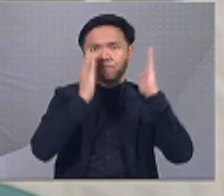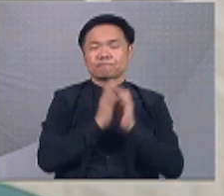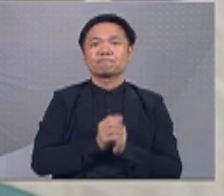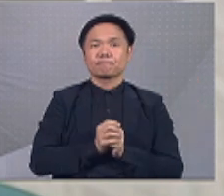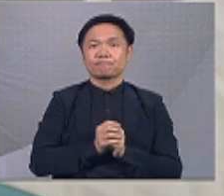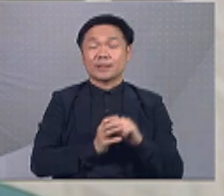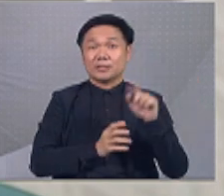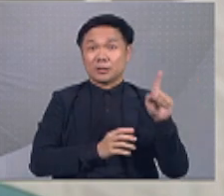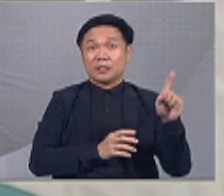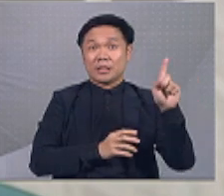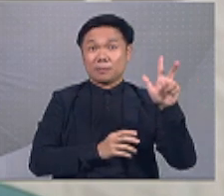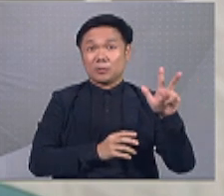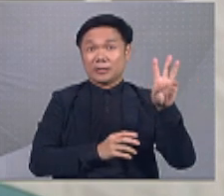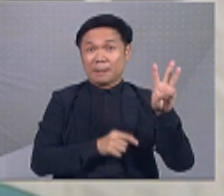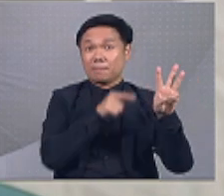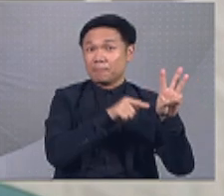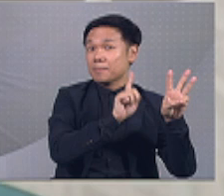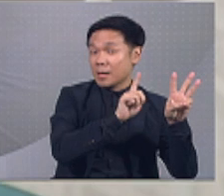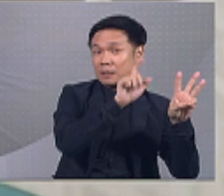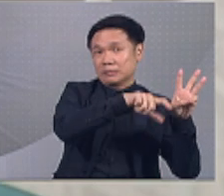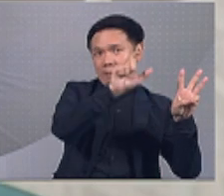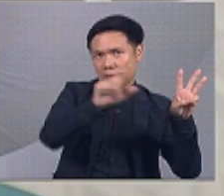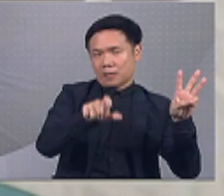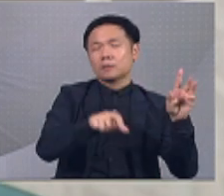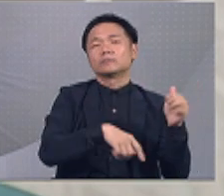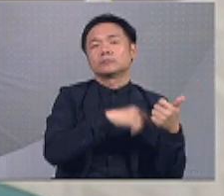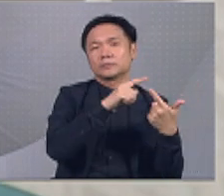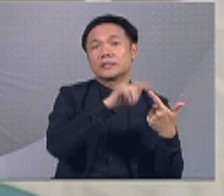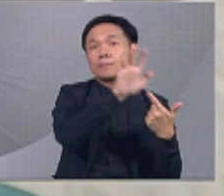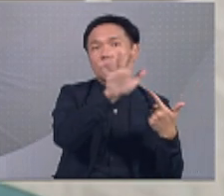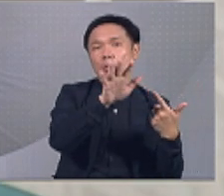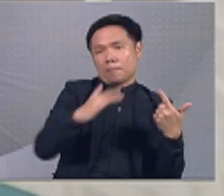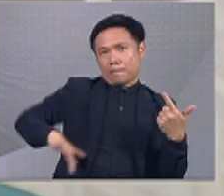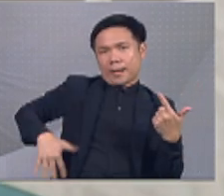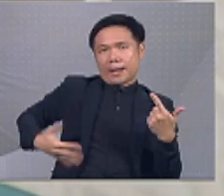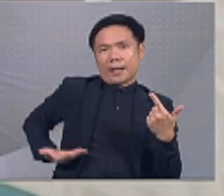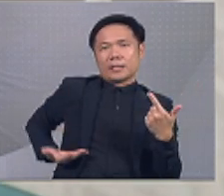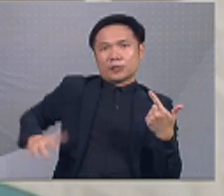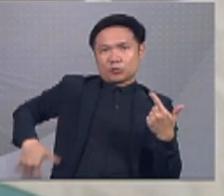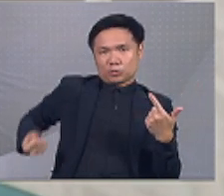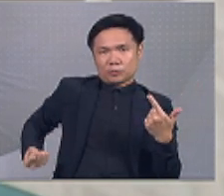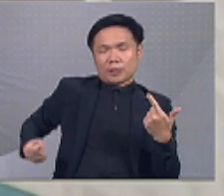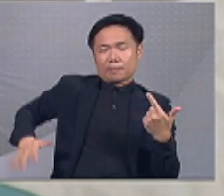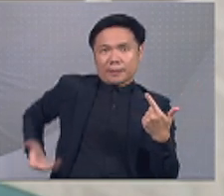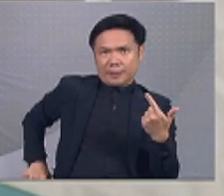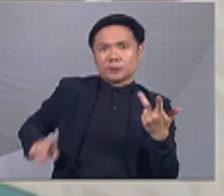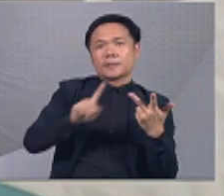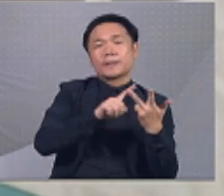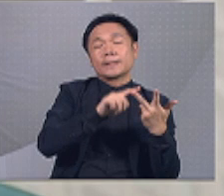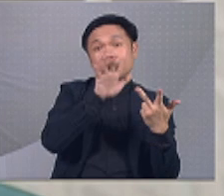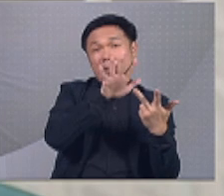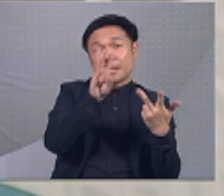136 C2 genep al-55 kiss warga Bangladesh 26q sewage Myanmar